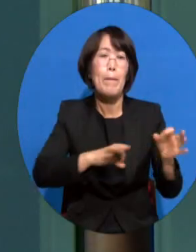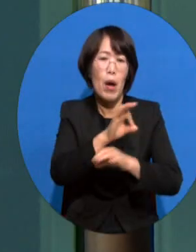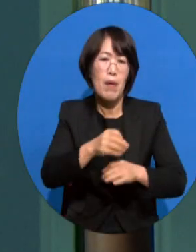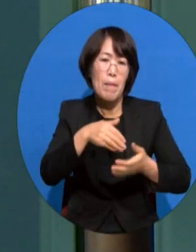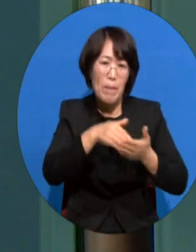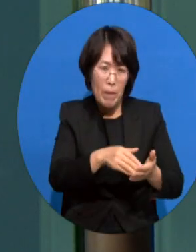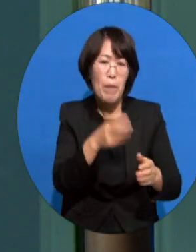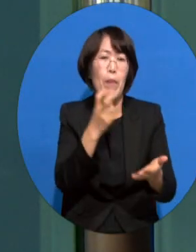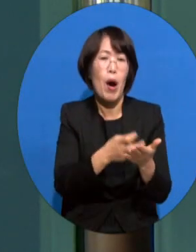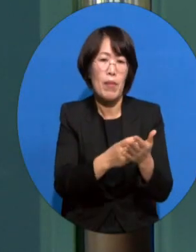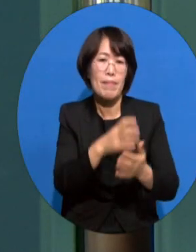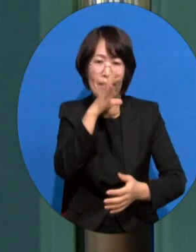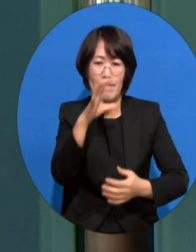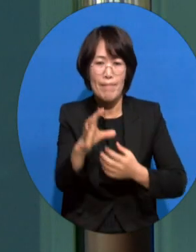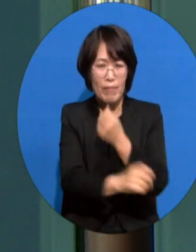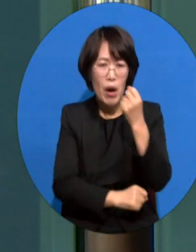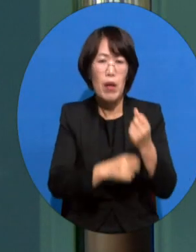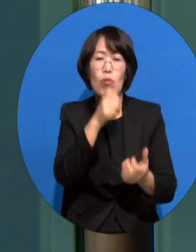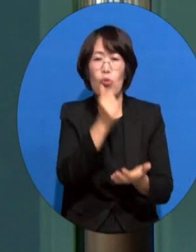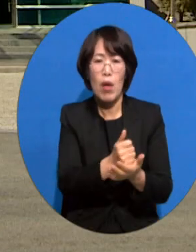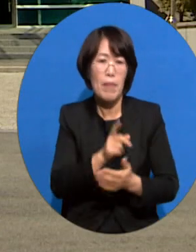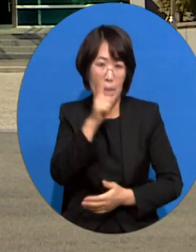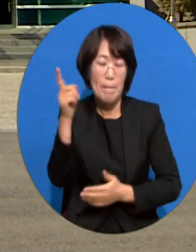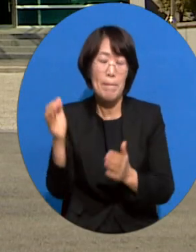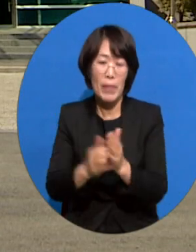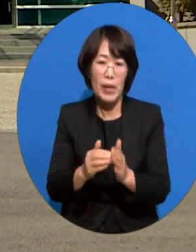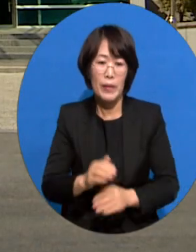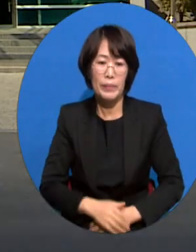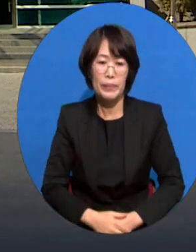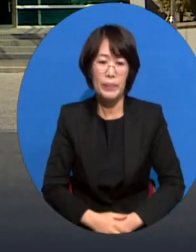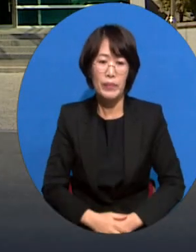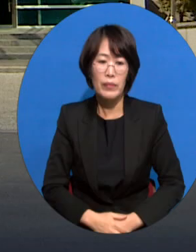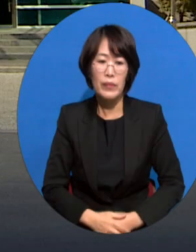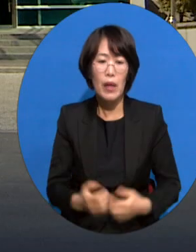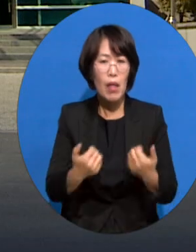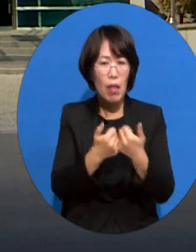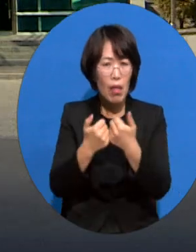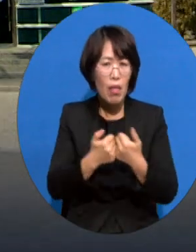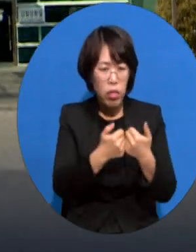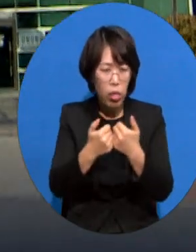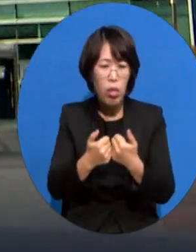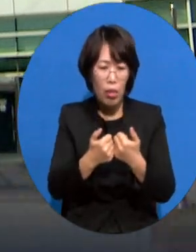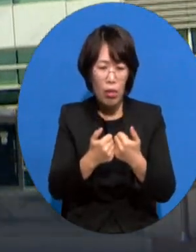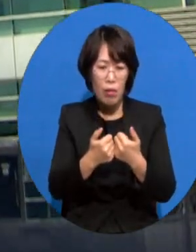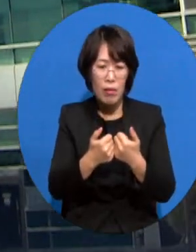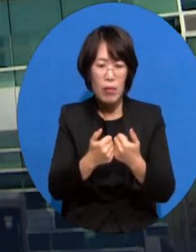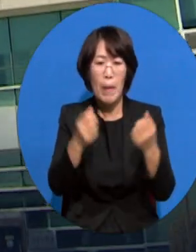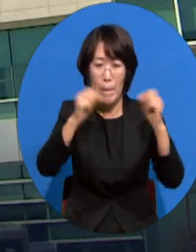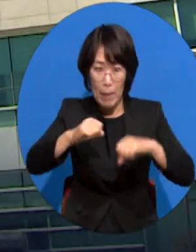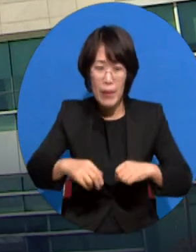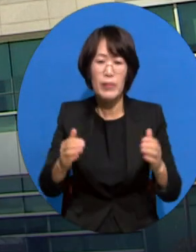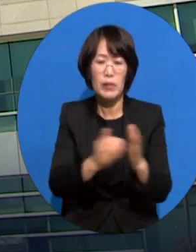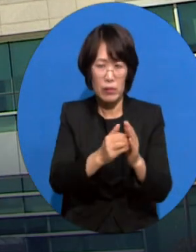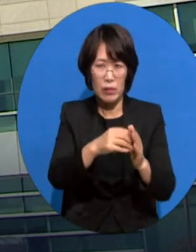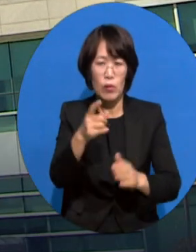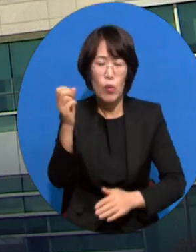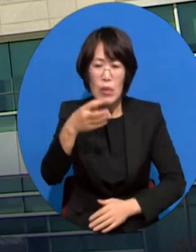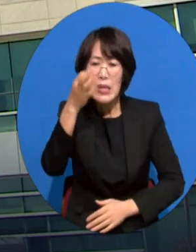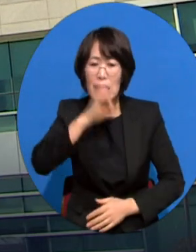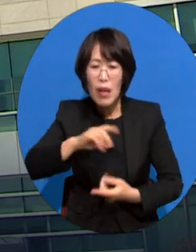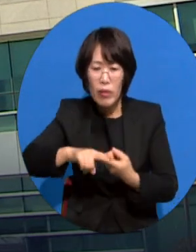특정경제가중처벌법상 횡령 혐의로 기소됐습니다. 그 회의로 거쳐서 썼던 부분이고 거기에 대한